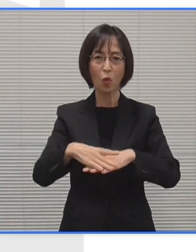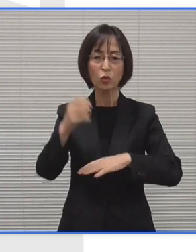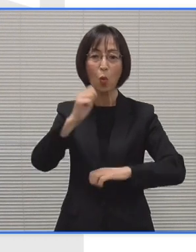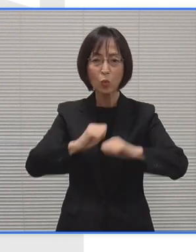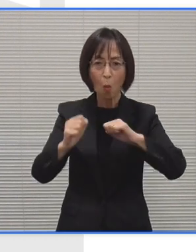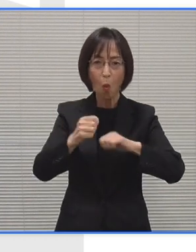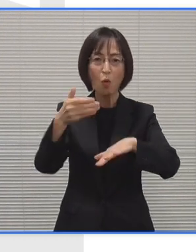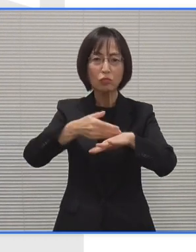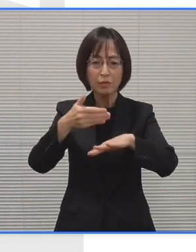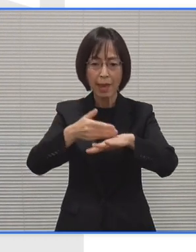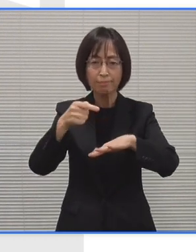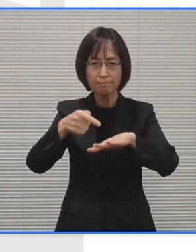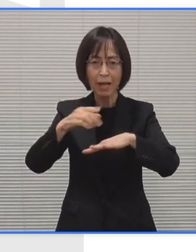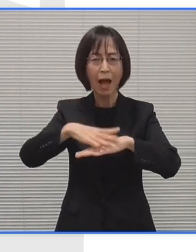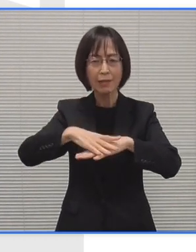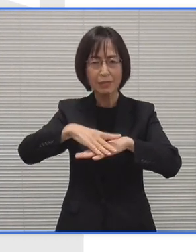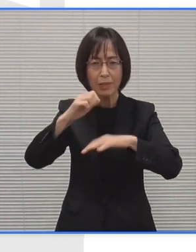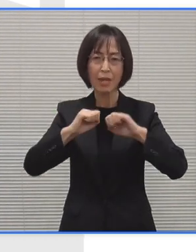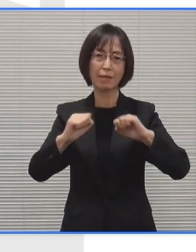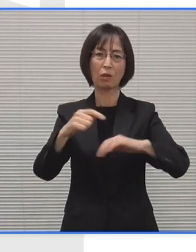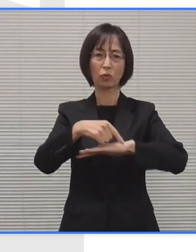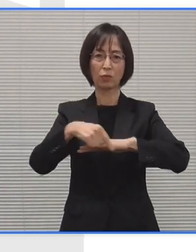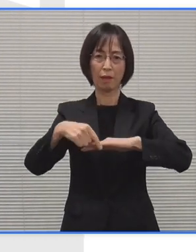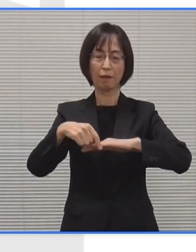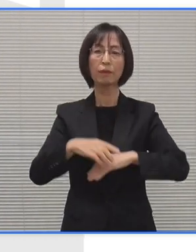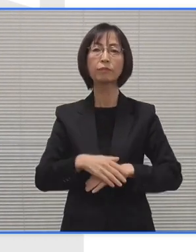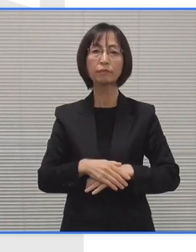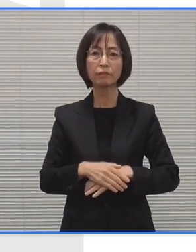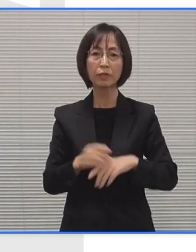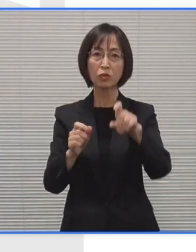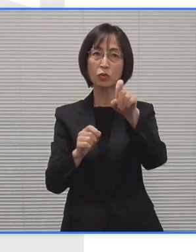というのを初めて行います。